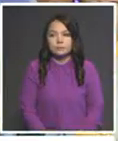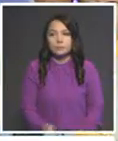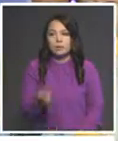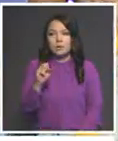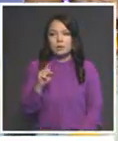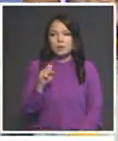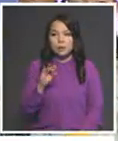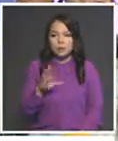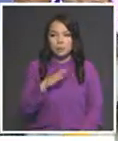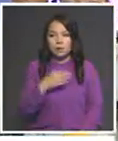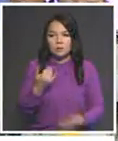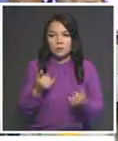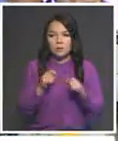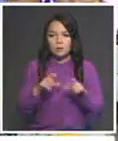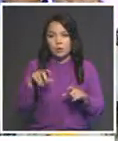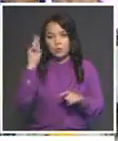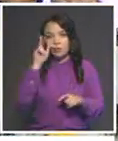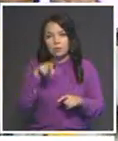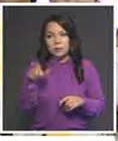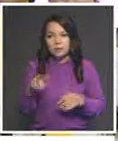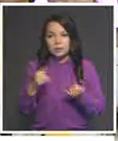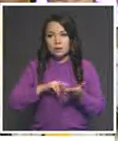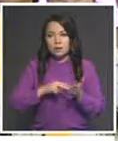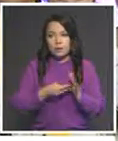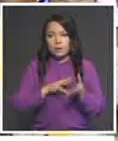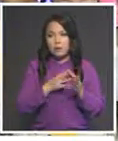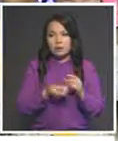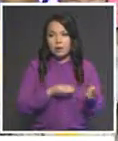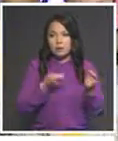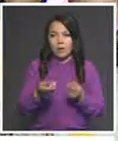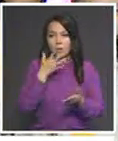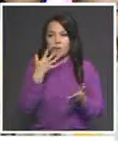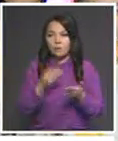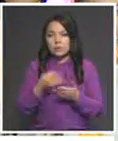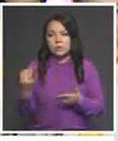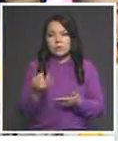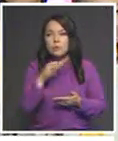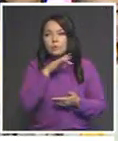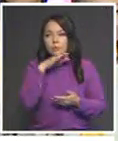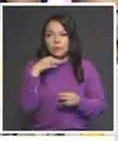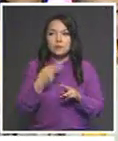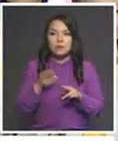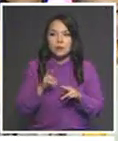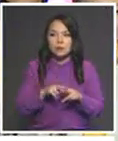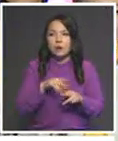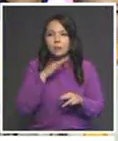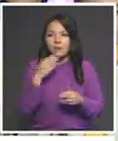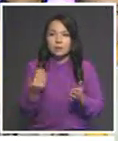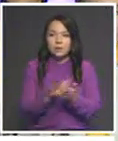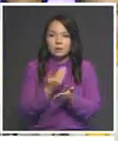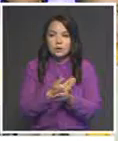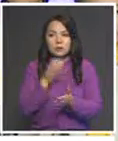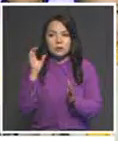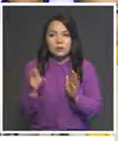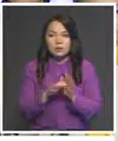Назарбаев интеллектуалды мектебінің оқушыларының алып келген жобаларын көріп, өзімізде өте қызықтық, көптеген мәліметтер